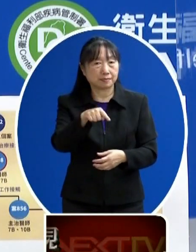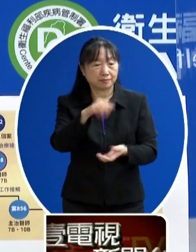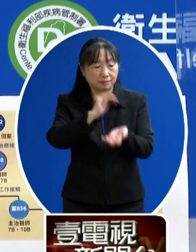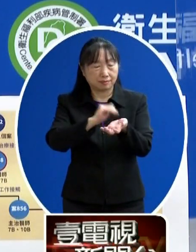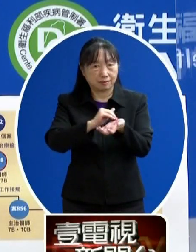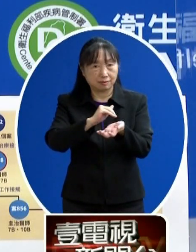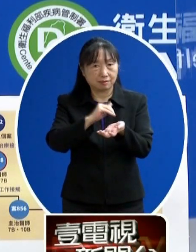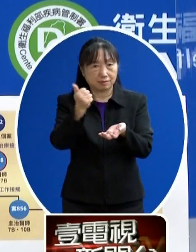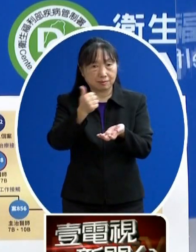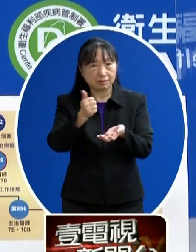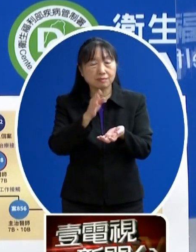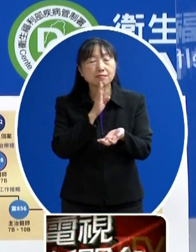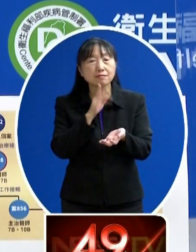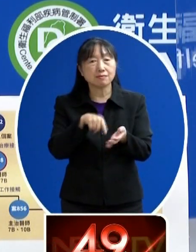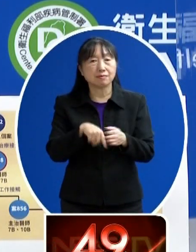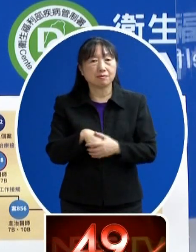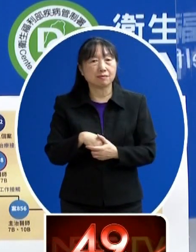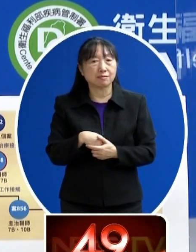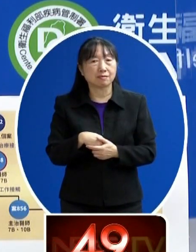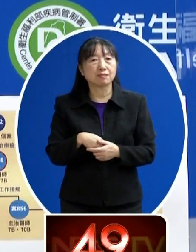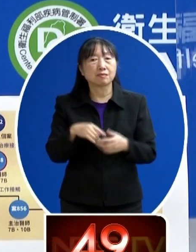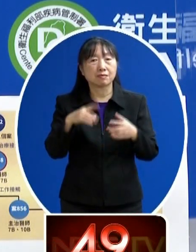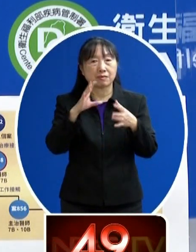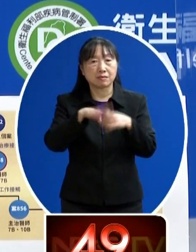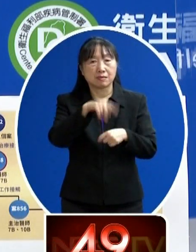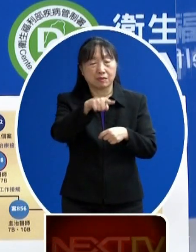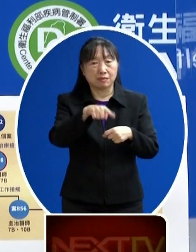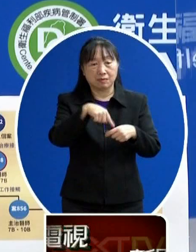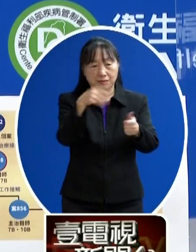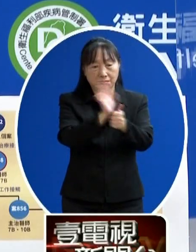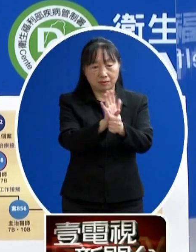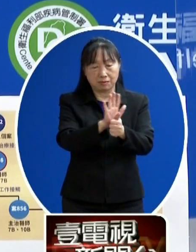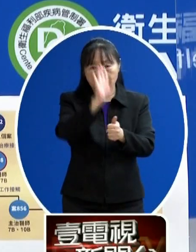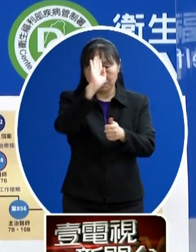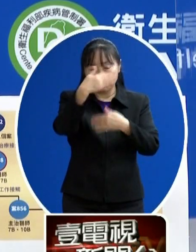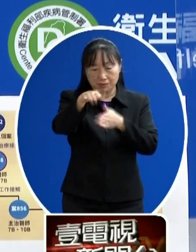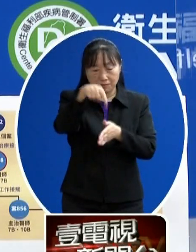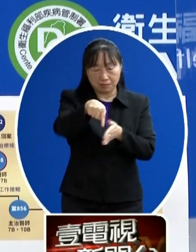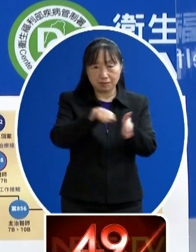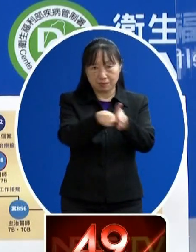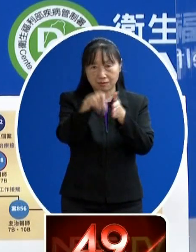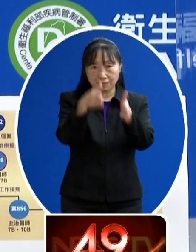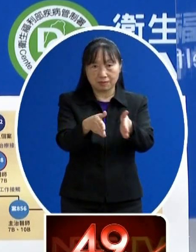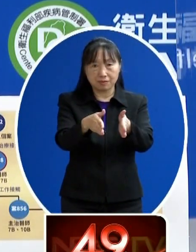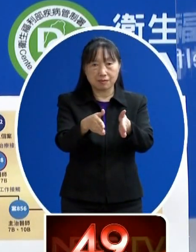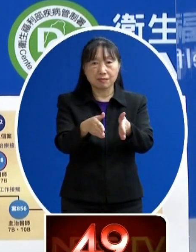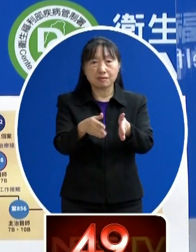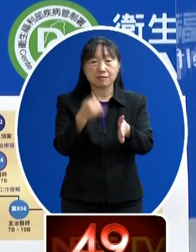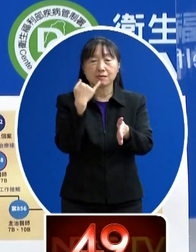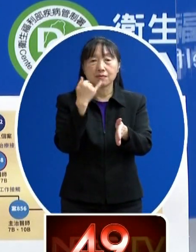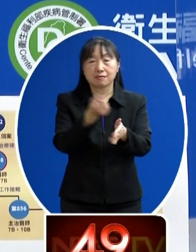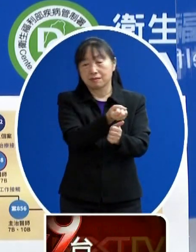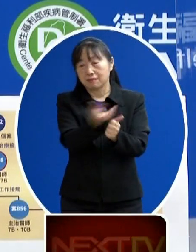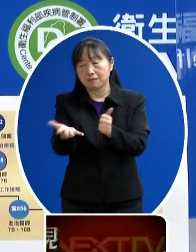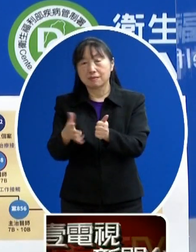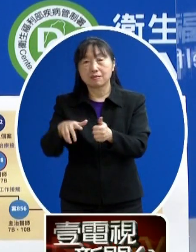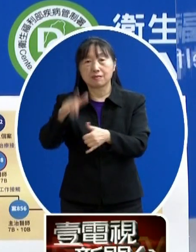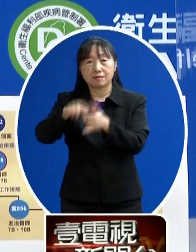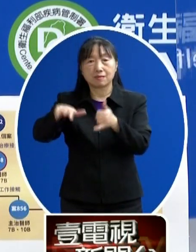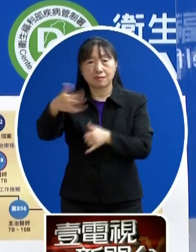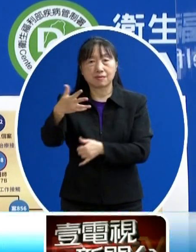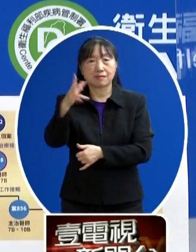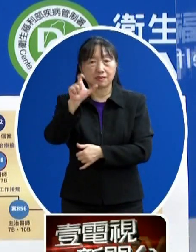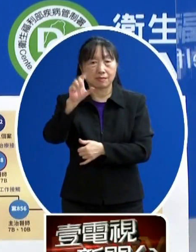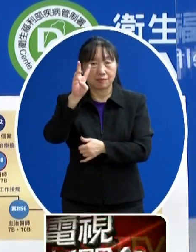他的专属，不是专属，就是他主要的一个服务的病房，在这里面他肯定要传给863，传给